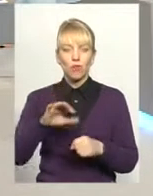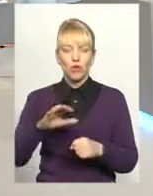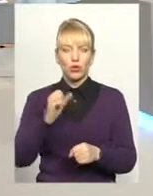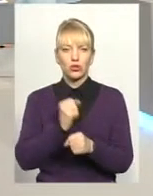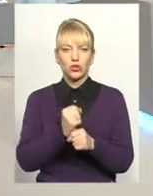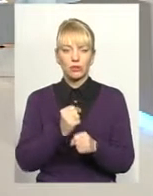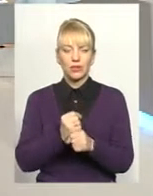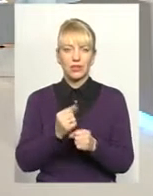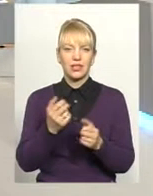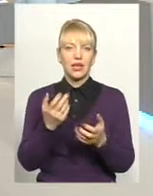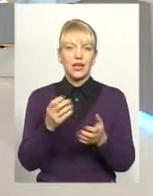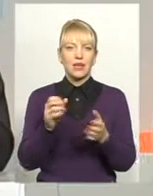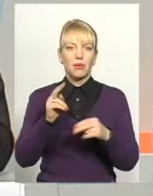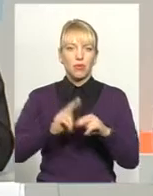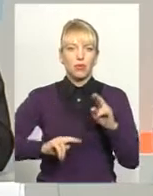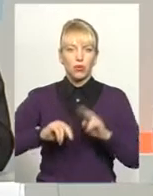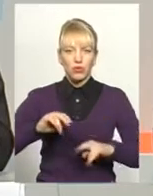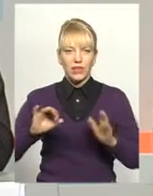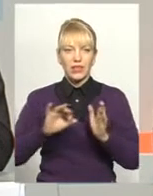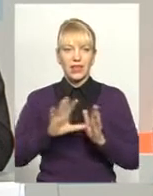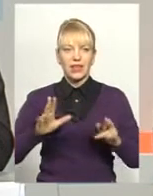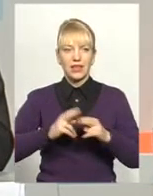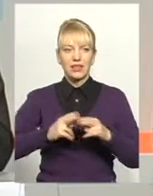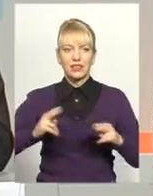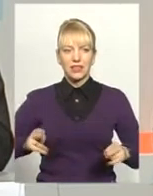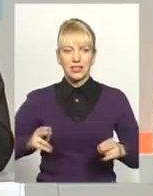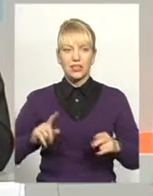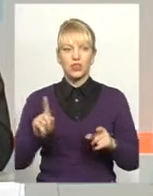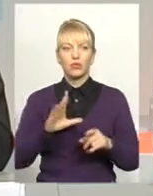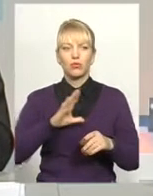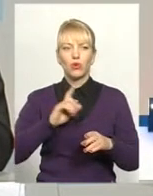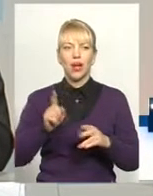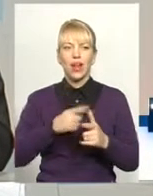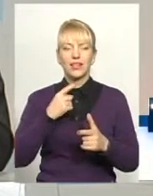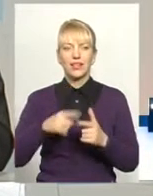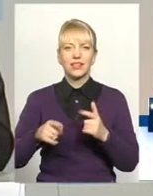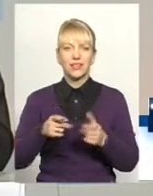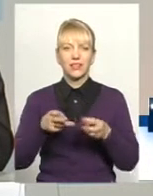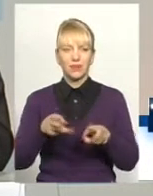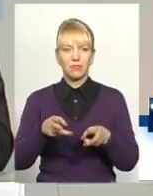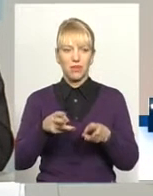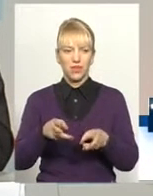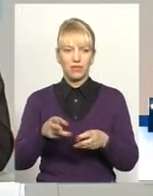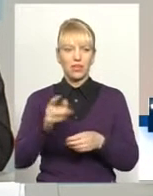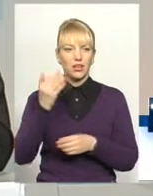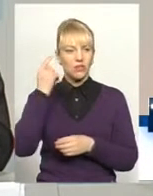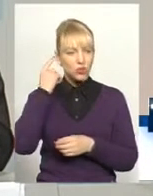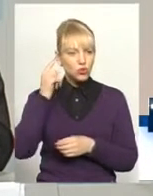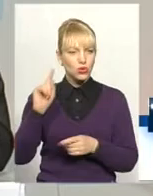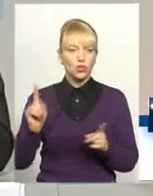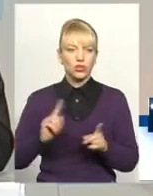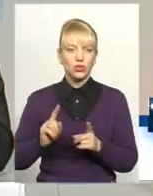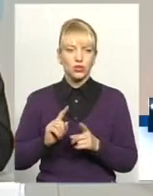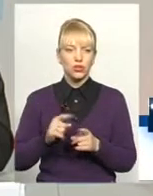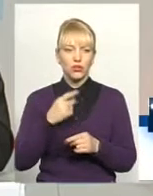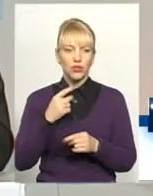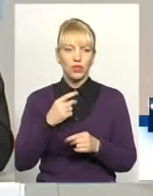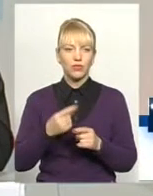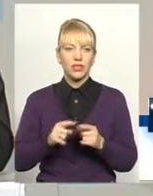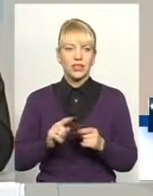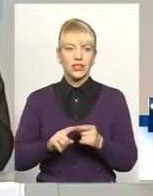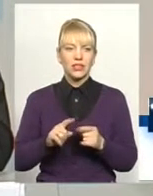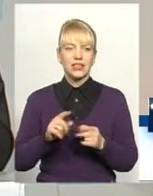електростанції або електростанції, які використовують альтернативне паливо. Паливо, ви ж чули, що сказав Олександр Леонідович, в ціні